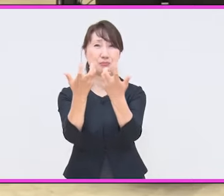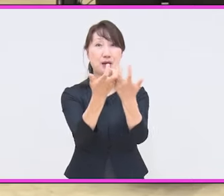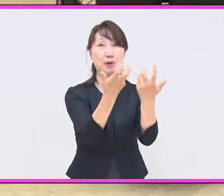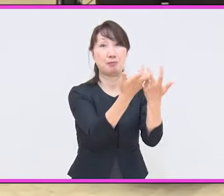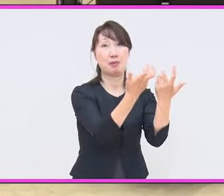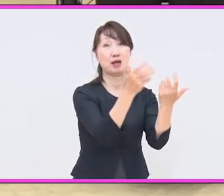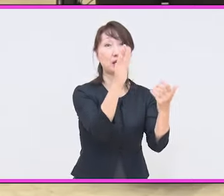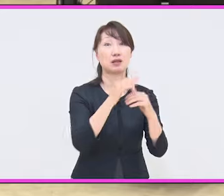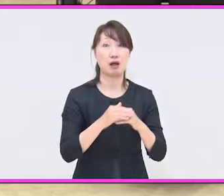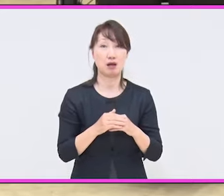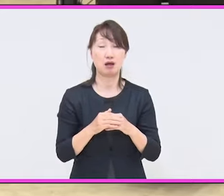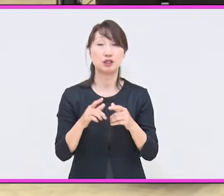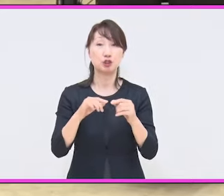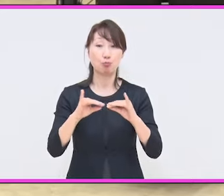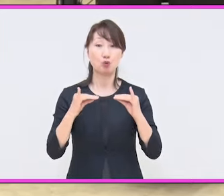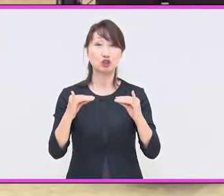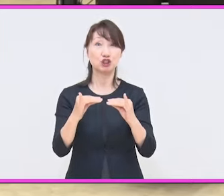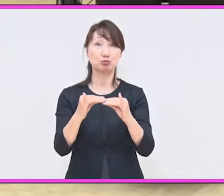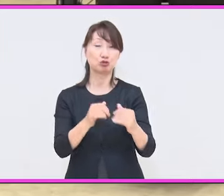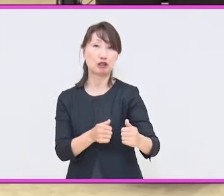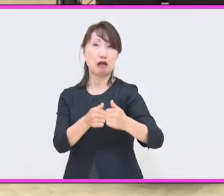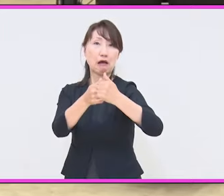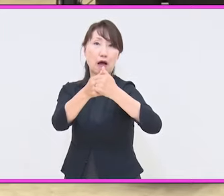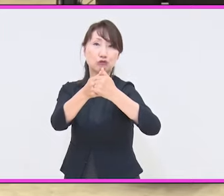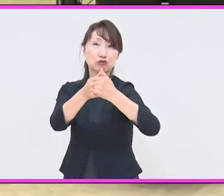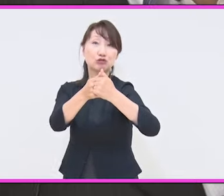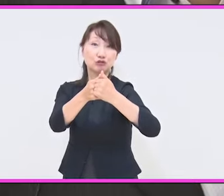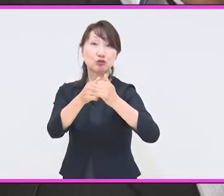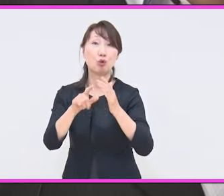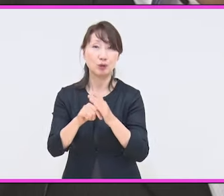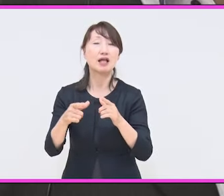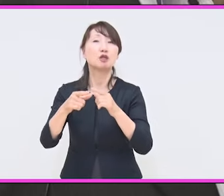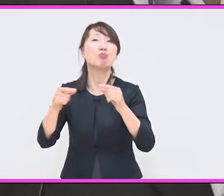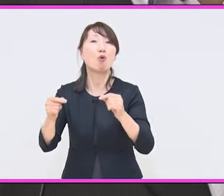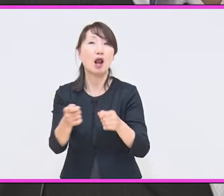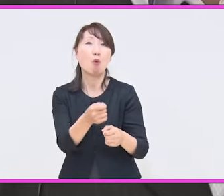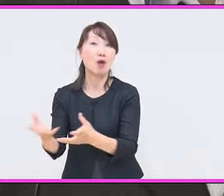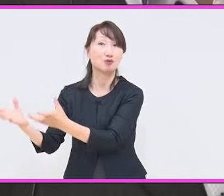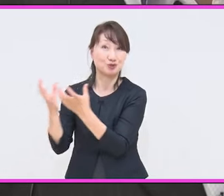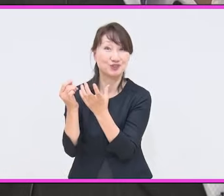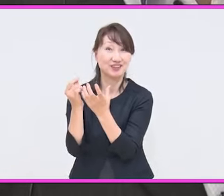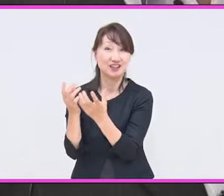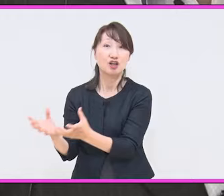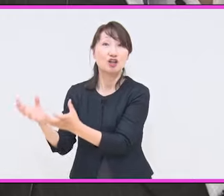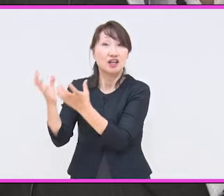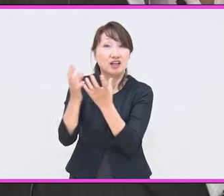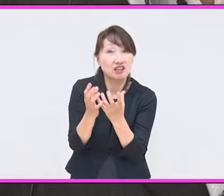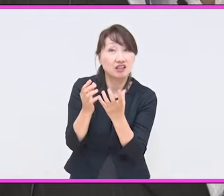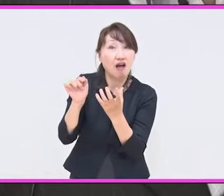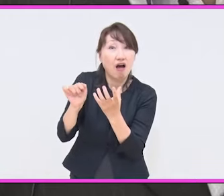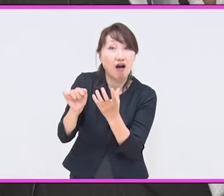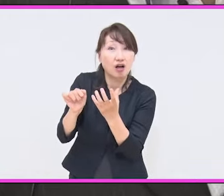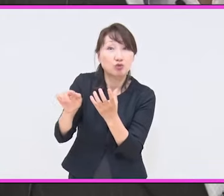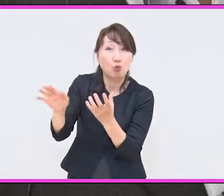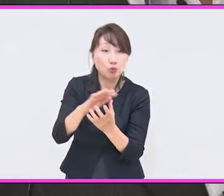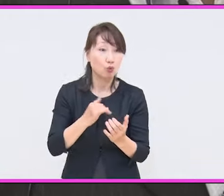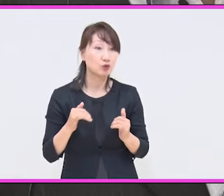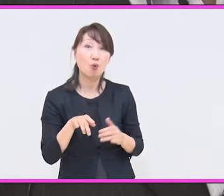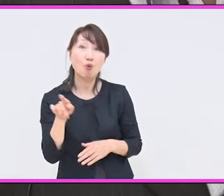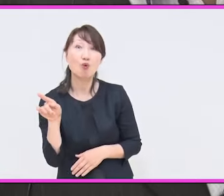僕ら の日本チームが戦う試合、もちろん日本から応援に来るじゃないですか、はい、日本から応援に来た 人たち